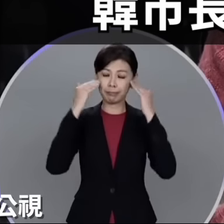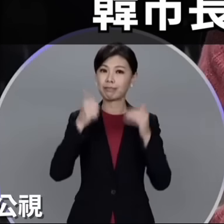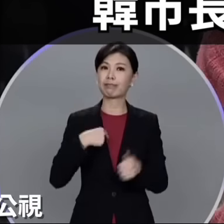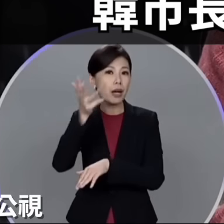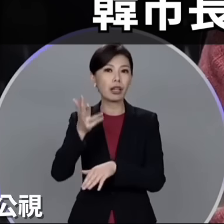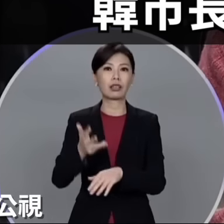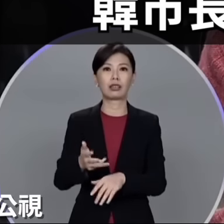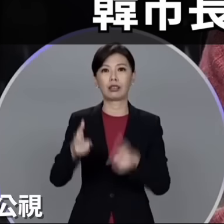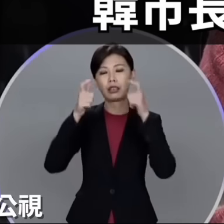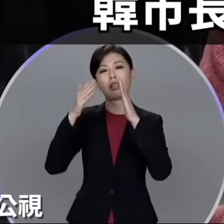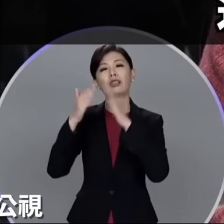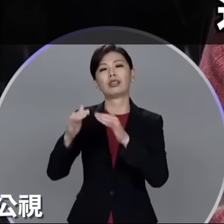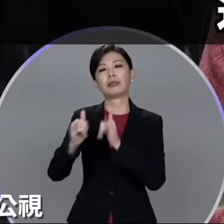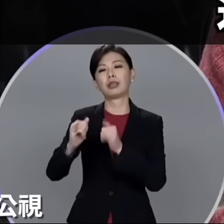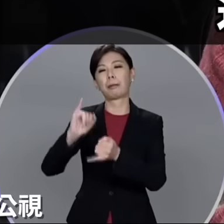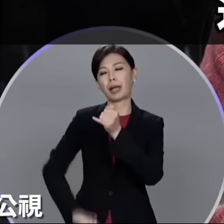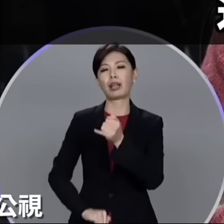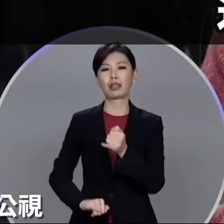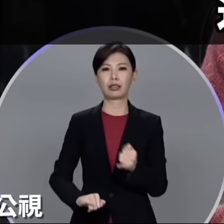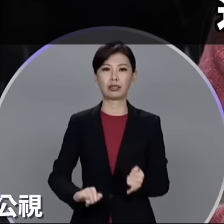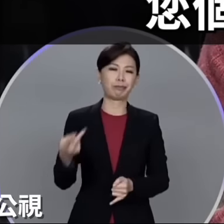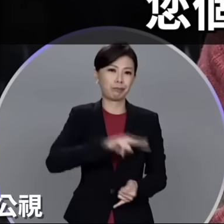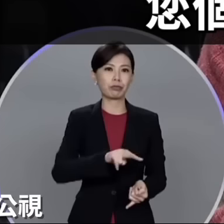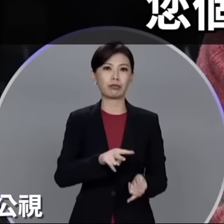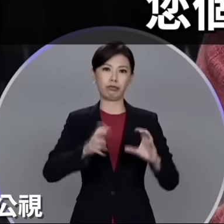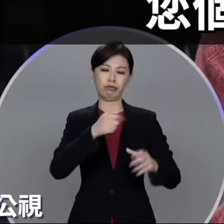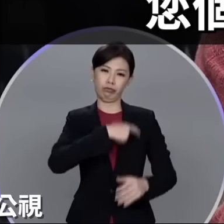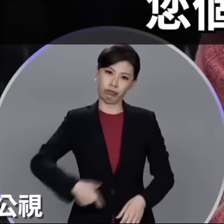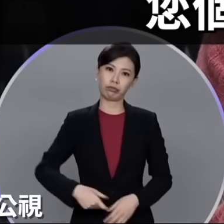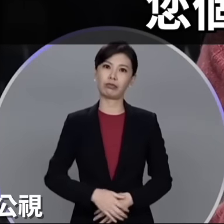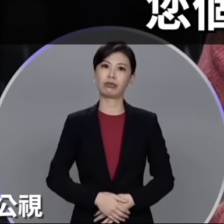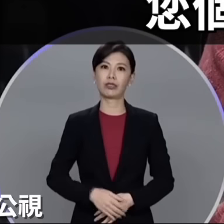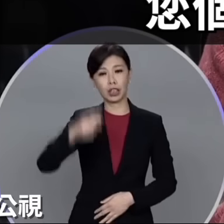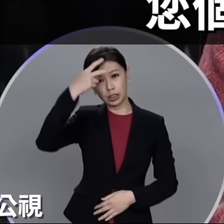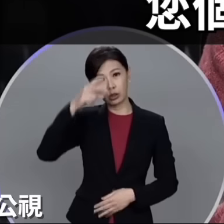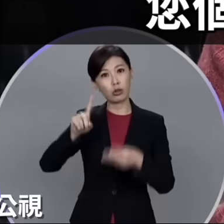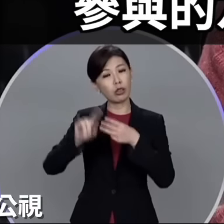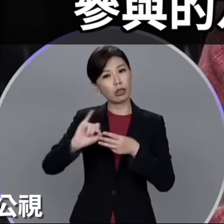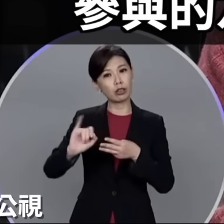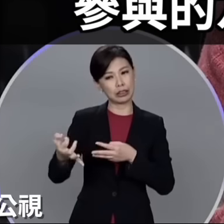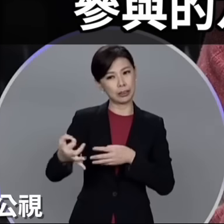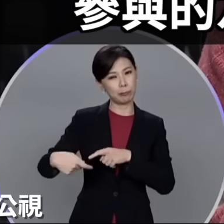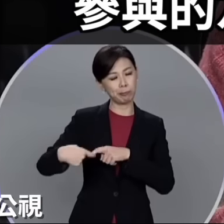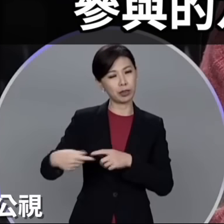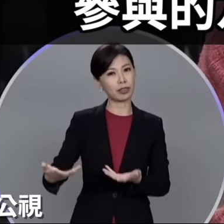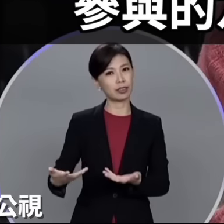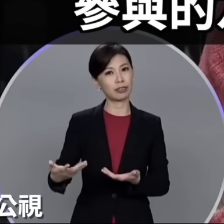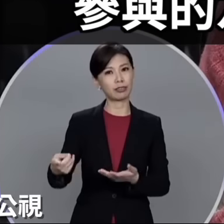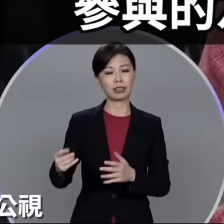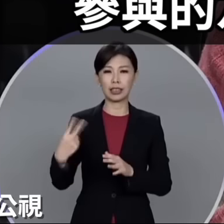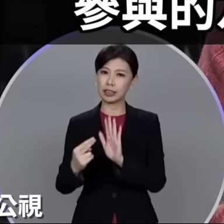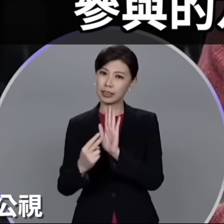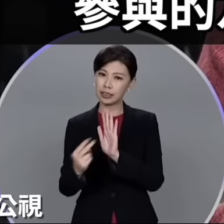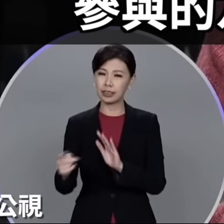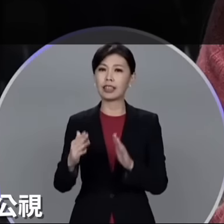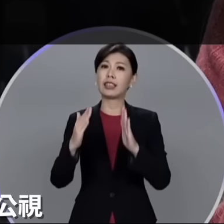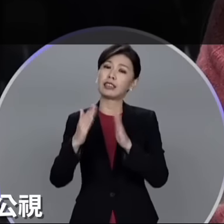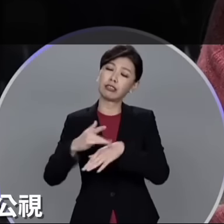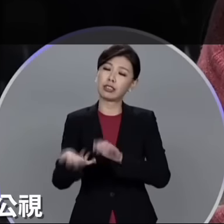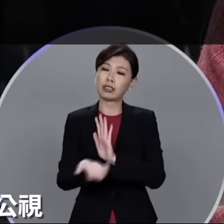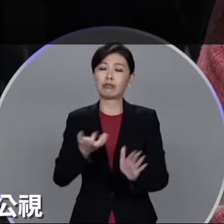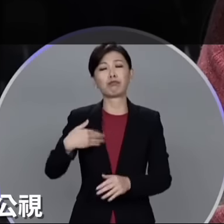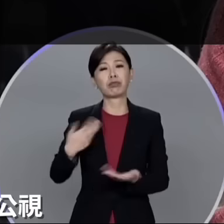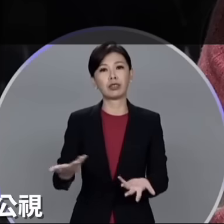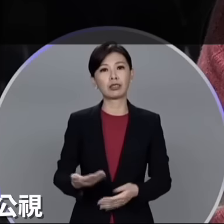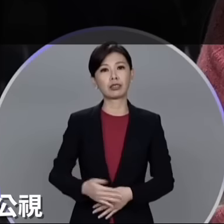长，您就任八个月就请假代职参选，违背了对高雄市民的承诺。您个人与新庄王小姐的金钱往来，参与的友人也说您的家人事前并不知情。请